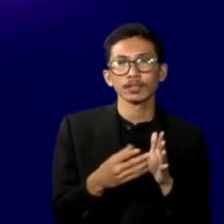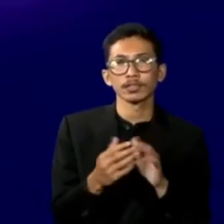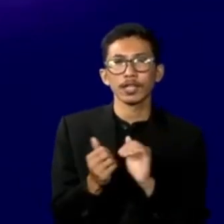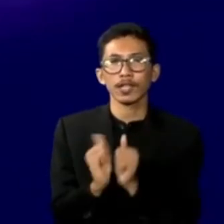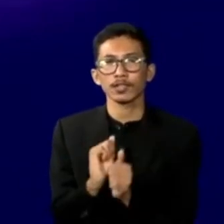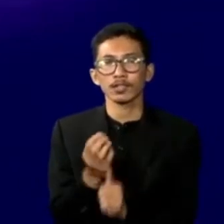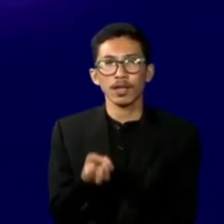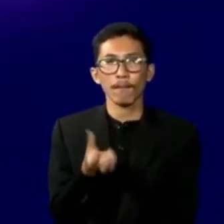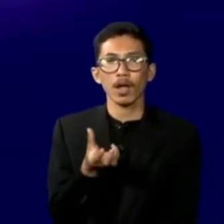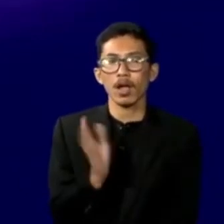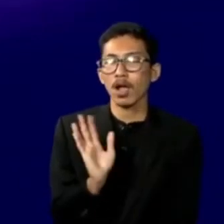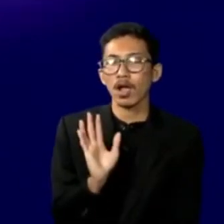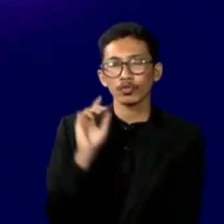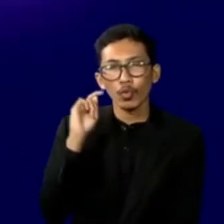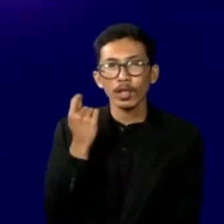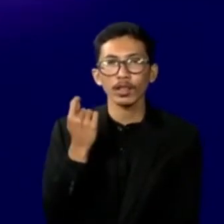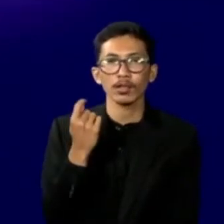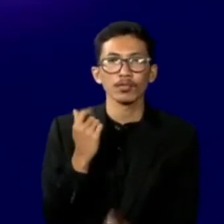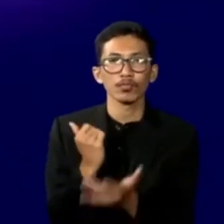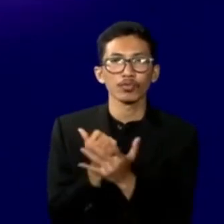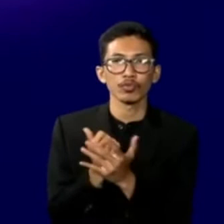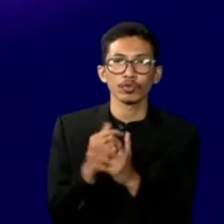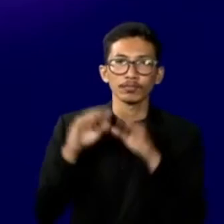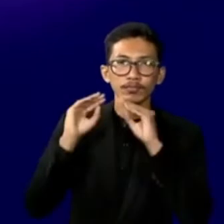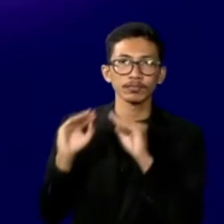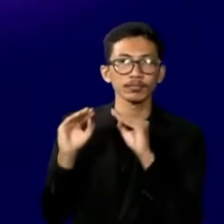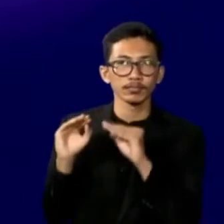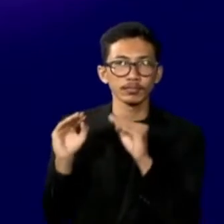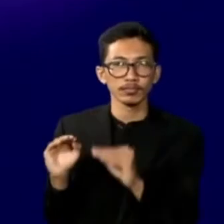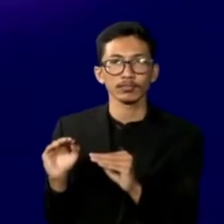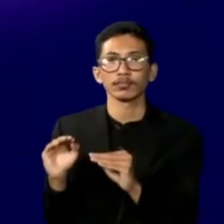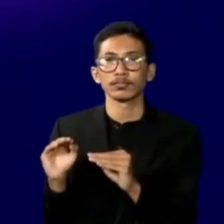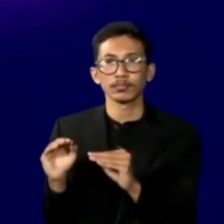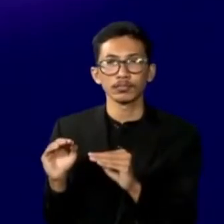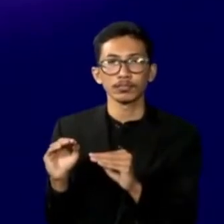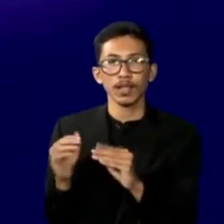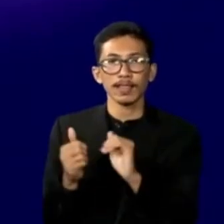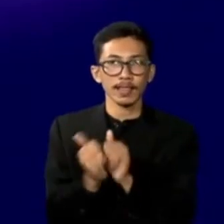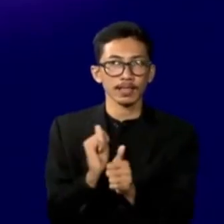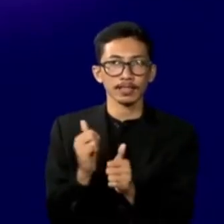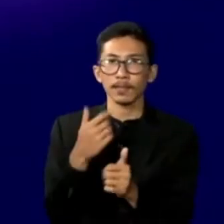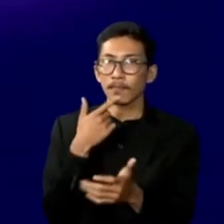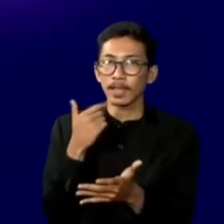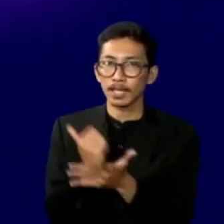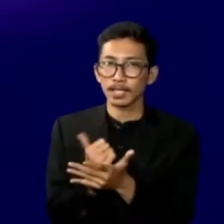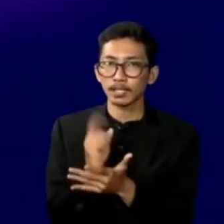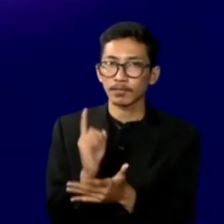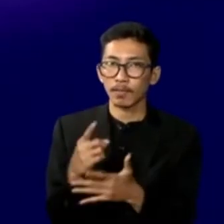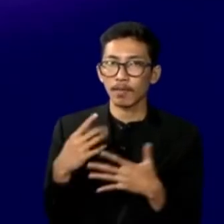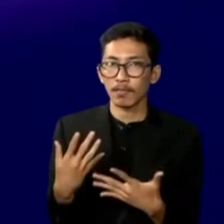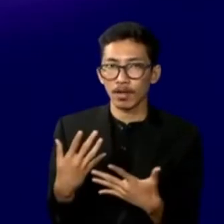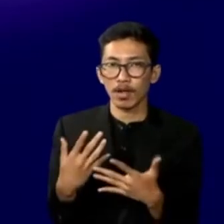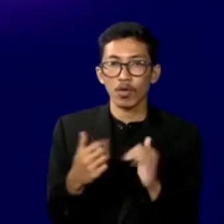tapi kita harus lakukan dan memberikan pemahaman bahwa ini diperlukan karena kalau